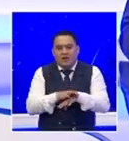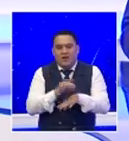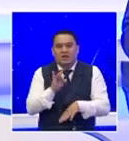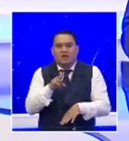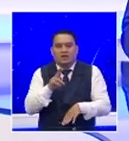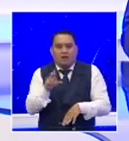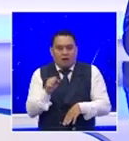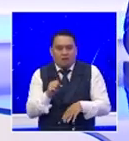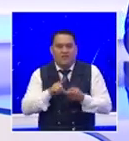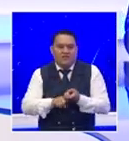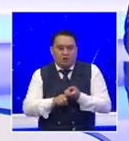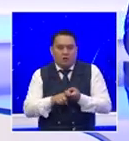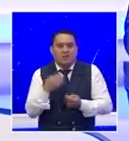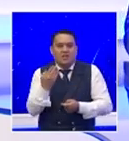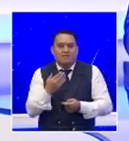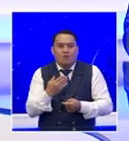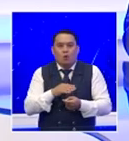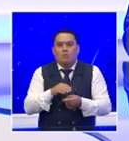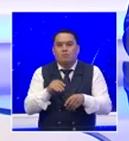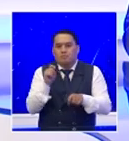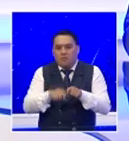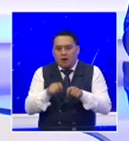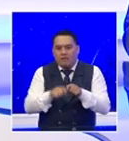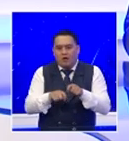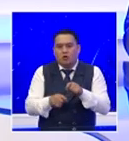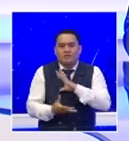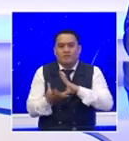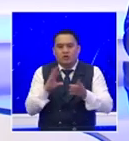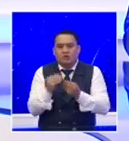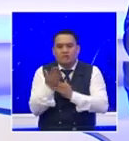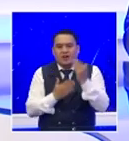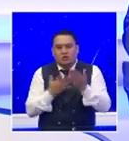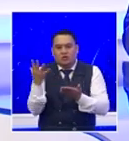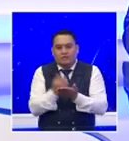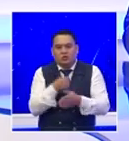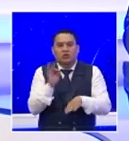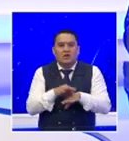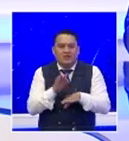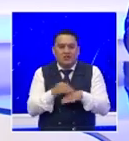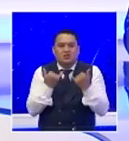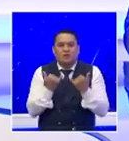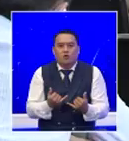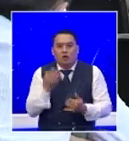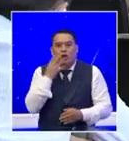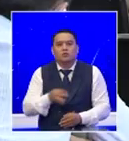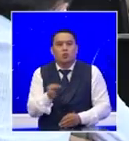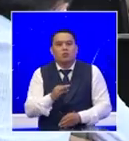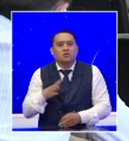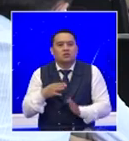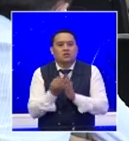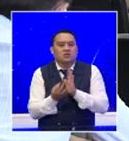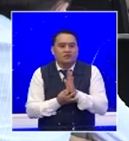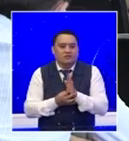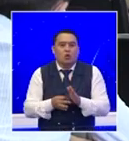РНК вируса. Ее апробация уже показала высокий результат по обнаружению заболевания. На сегодняшний день в Алматинской